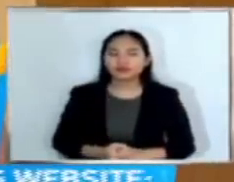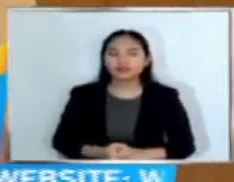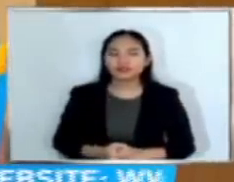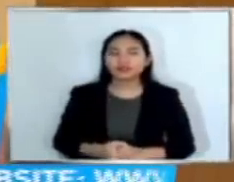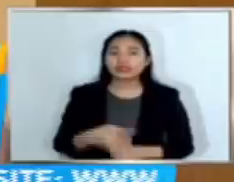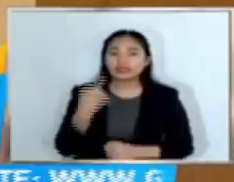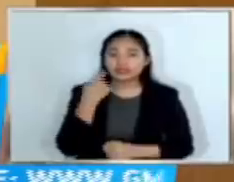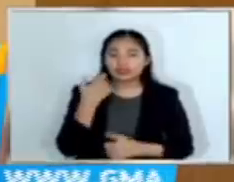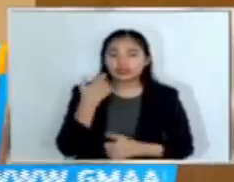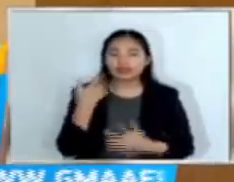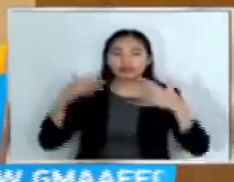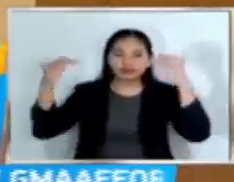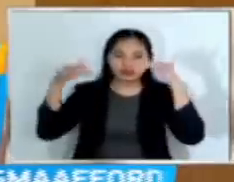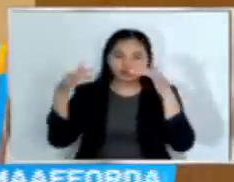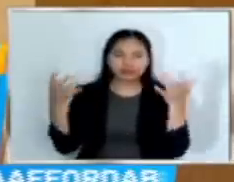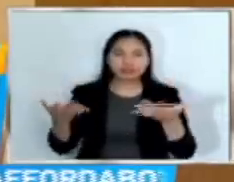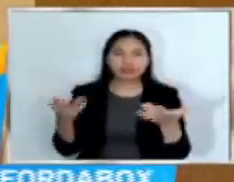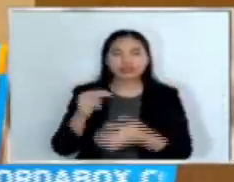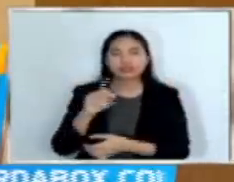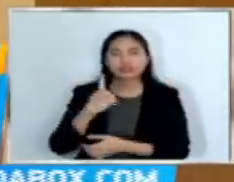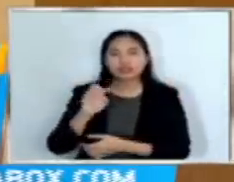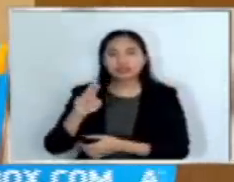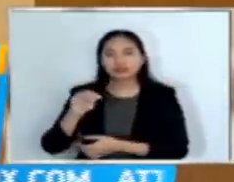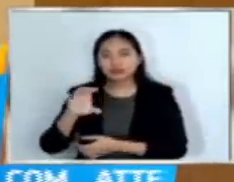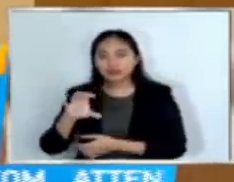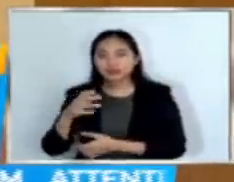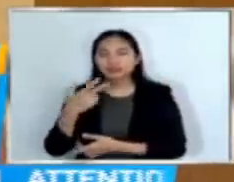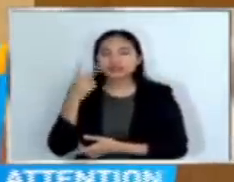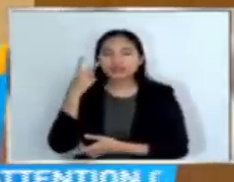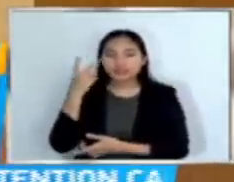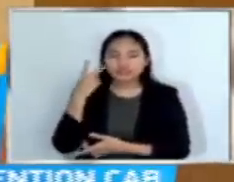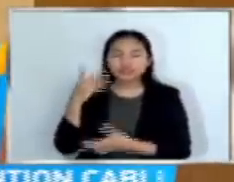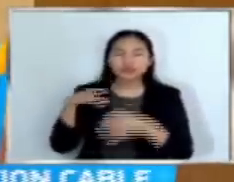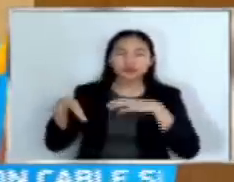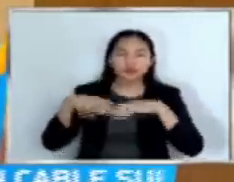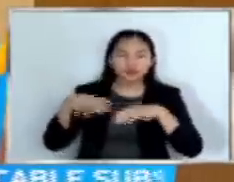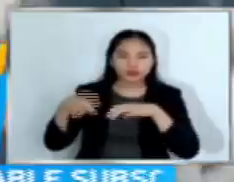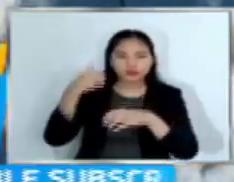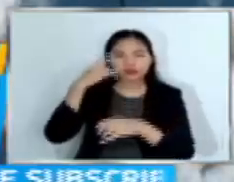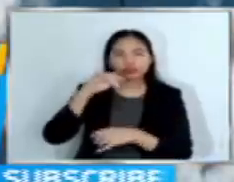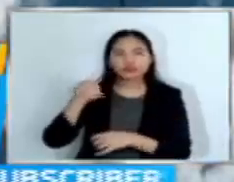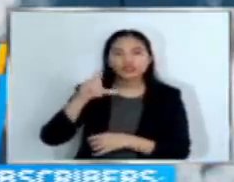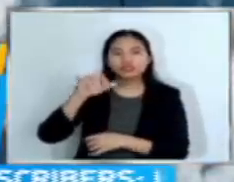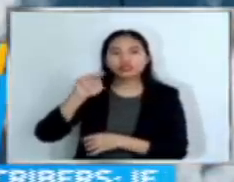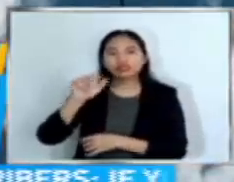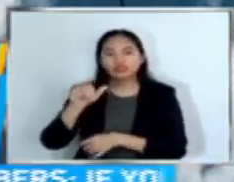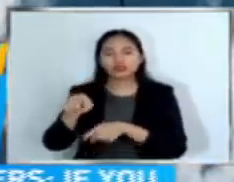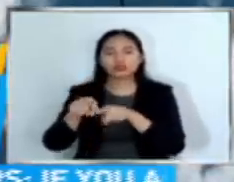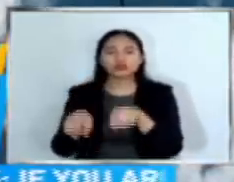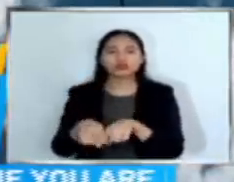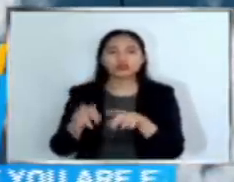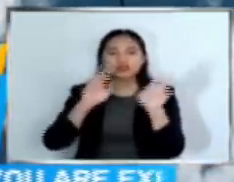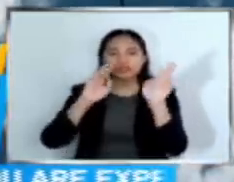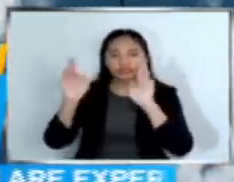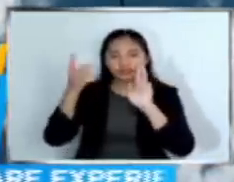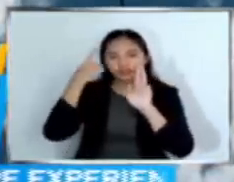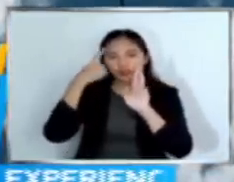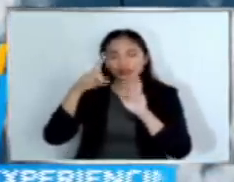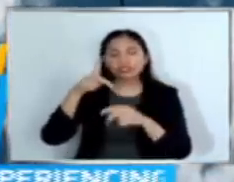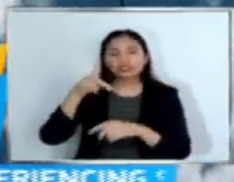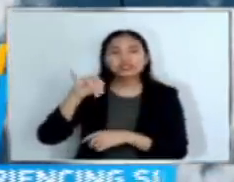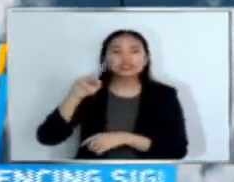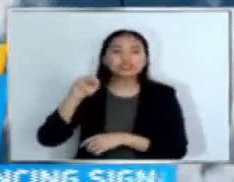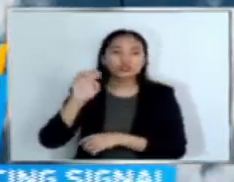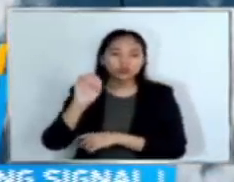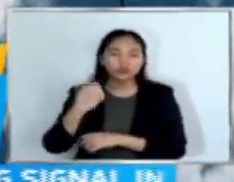NDRMC para sa koordinasyon nitong efforts natin para kay Julina at yung preparation for Kiko. Sa pag-ulat nga